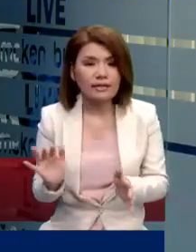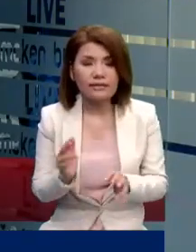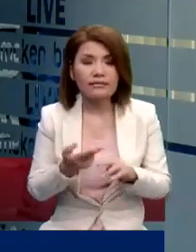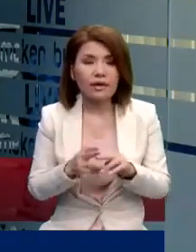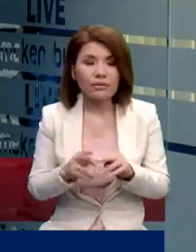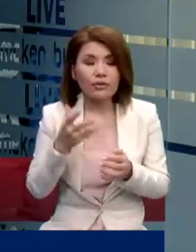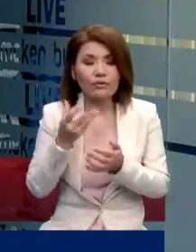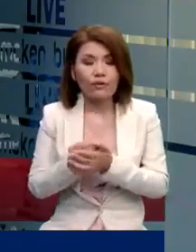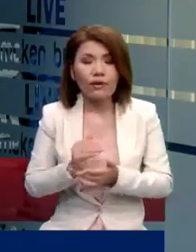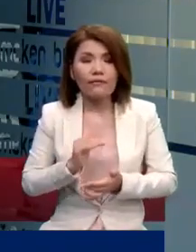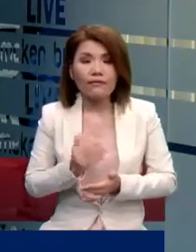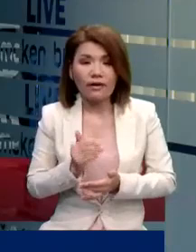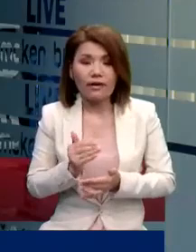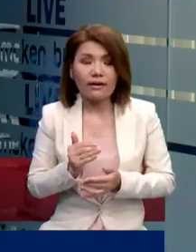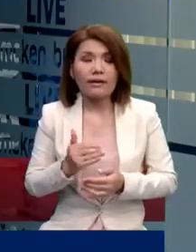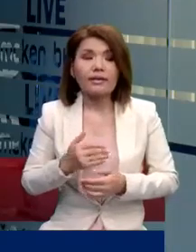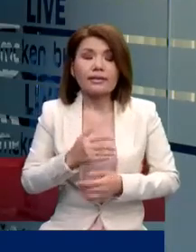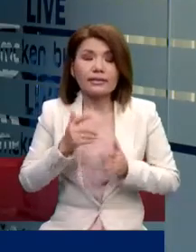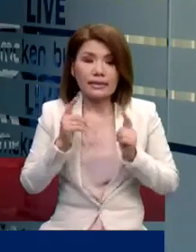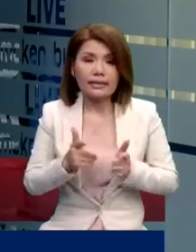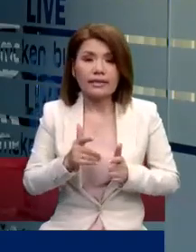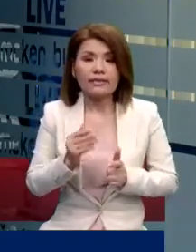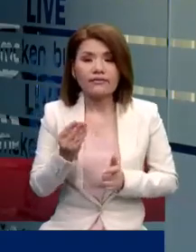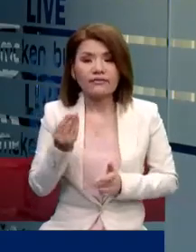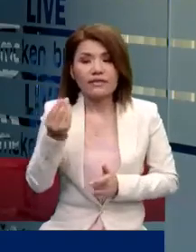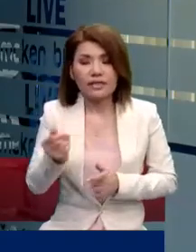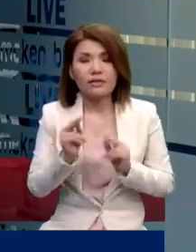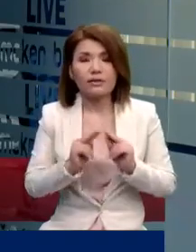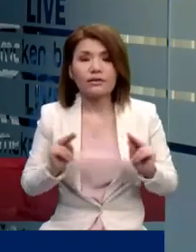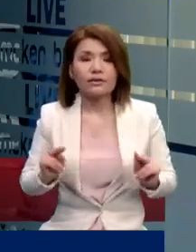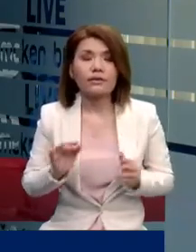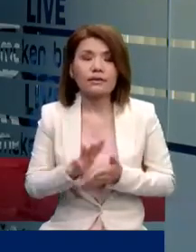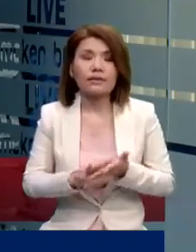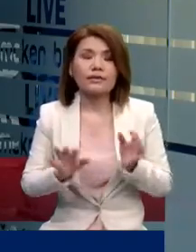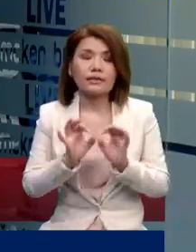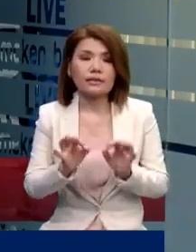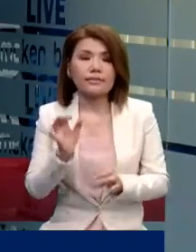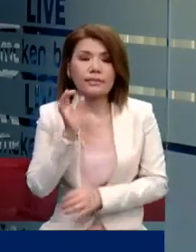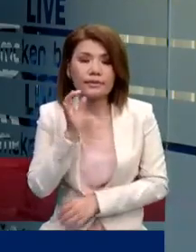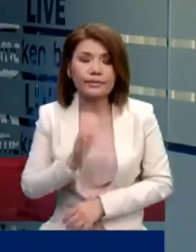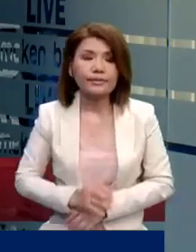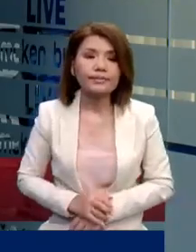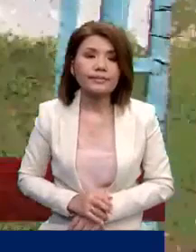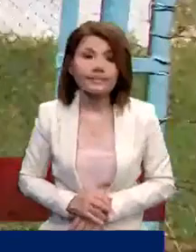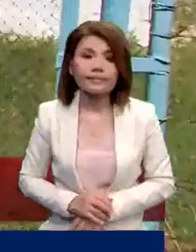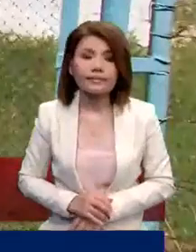мектеп ашып, өздері ұстаз жалдауға дейін бекініп отыр. Ашынған халықтың жанайқайын Айман Сағатай тыңдап қайтты.